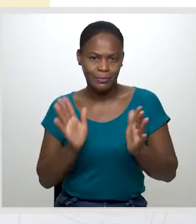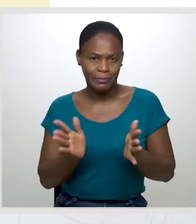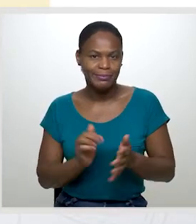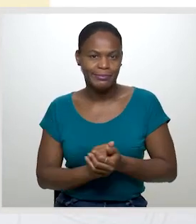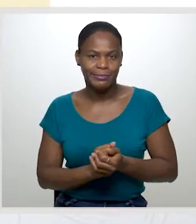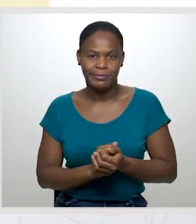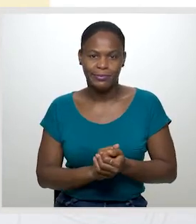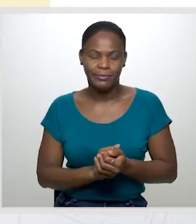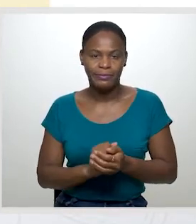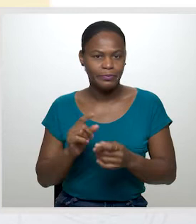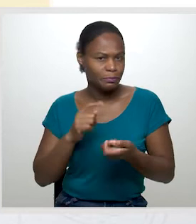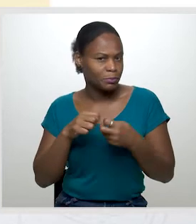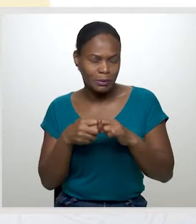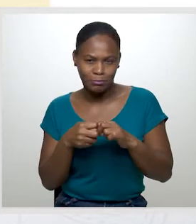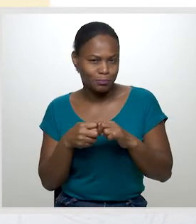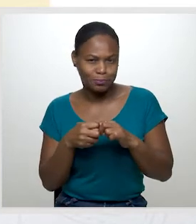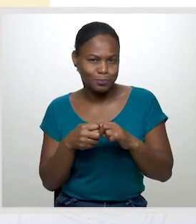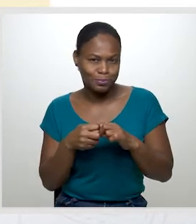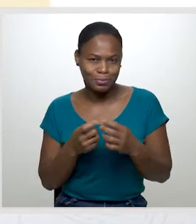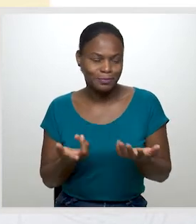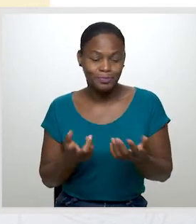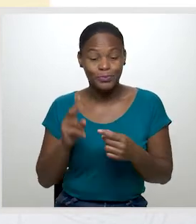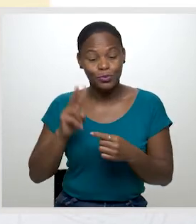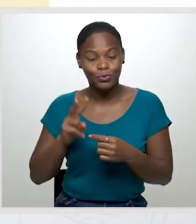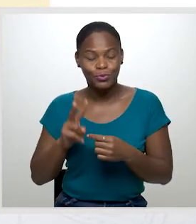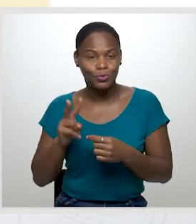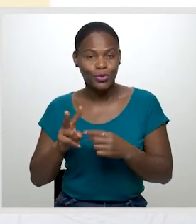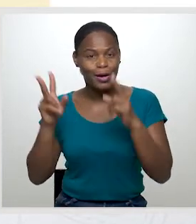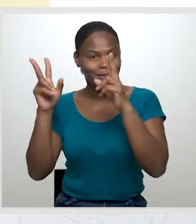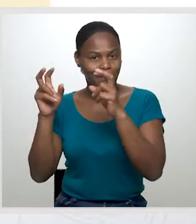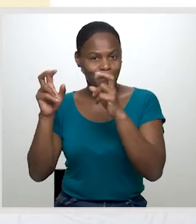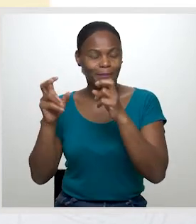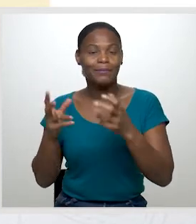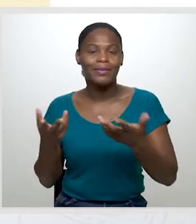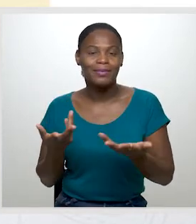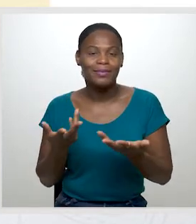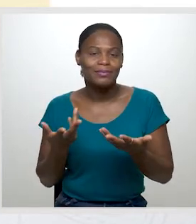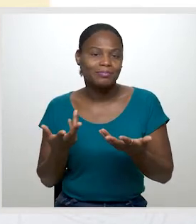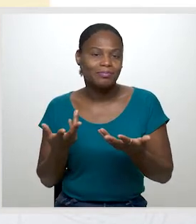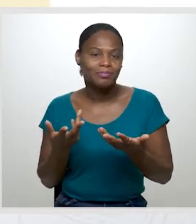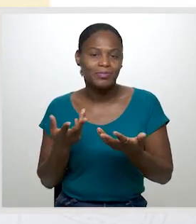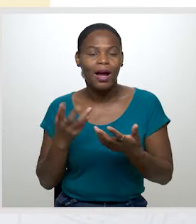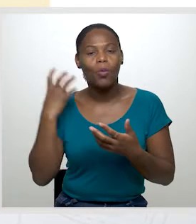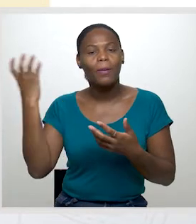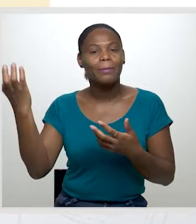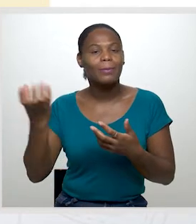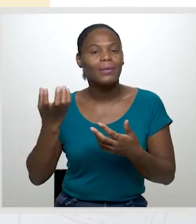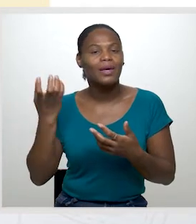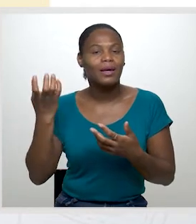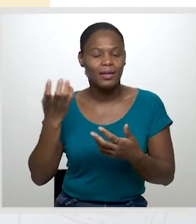Il n'y a pas de problème pour ça. Deuxième sujet abordé, l'environnement. Très bien.